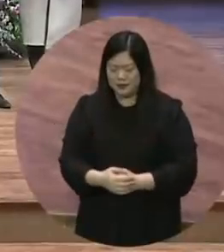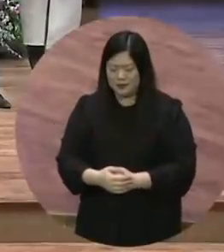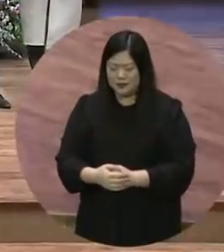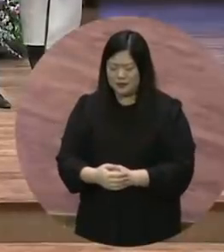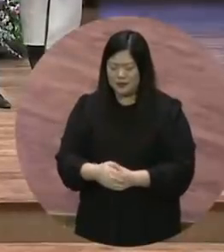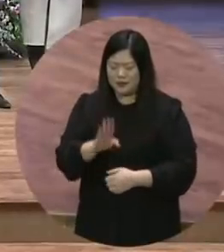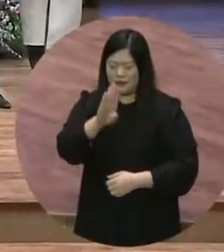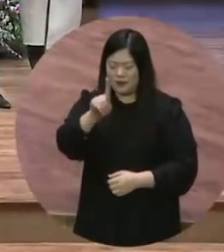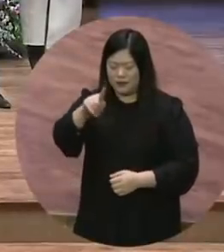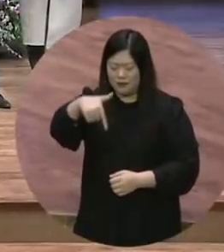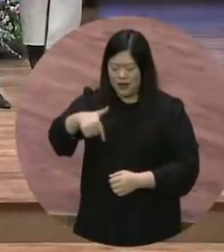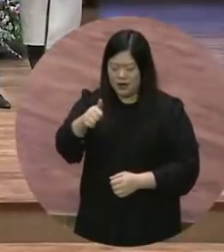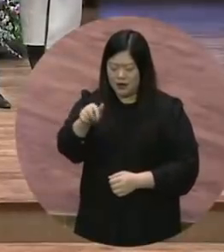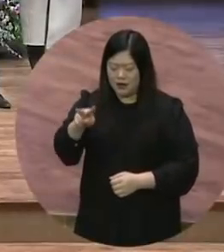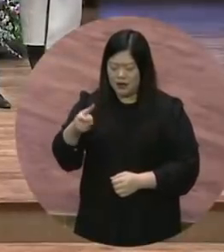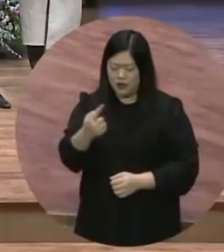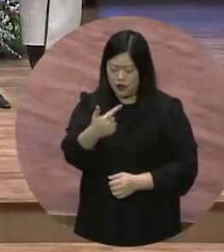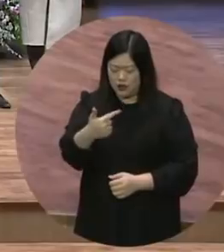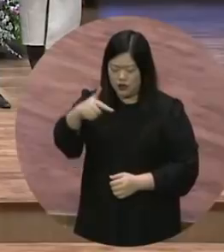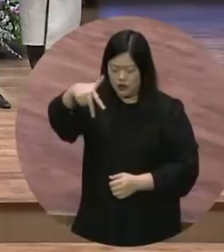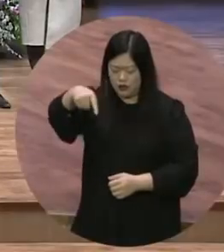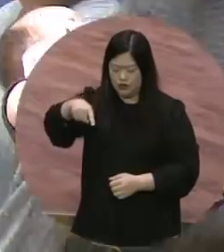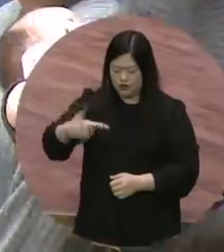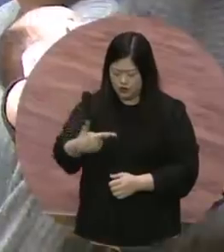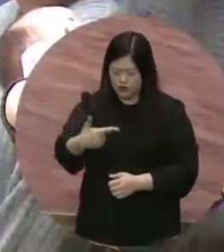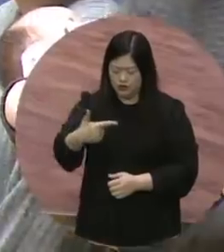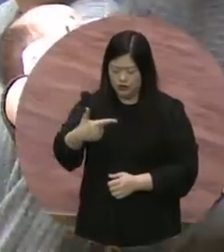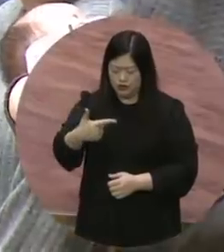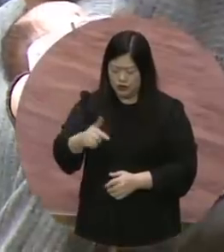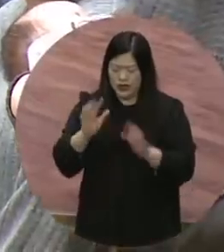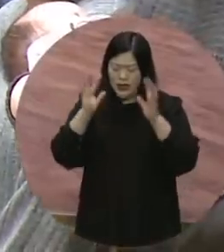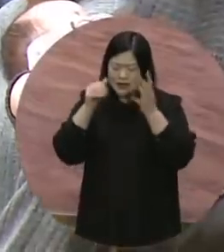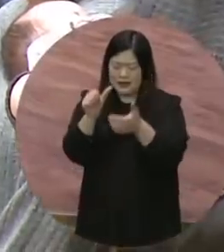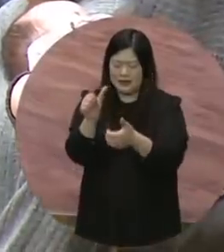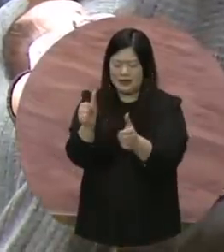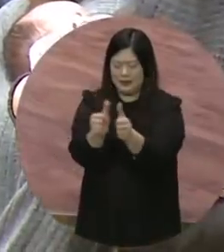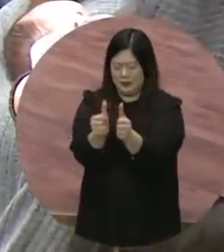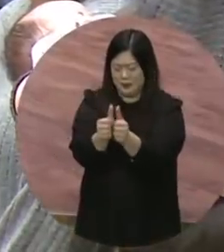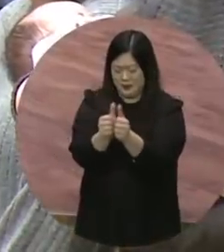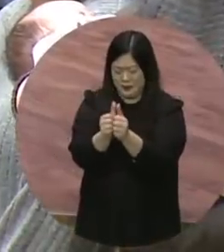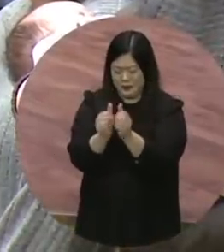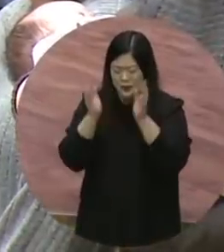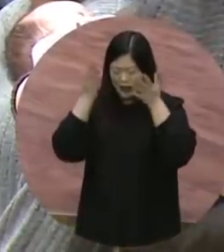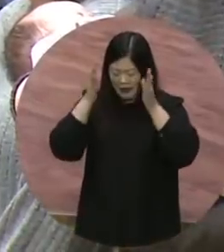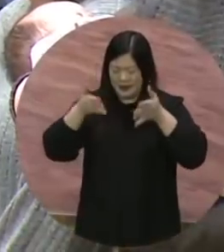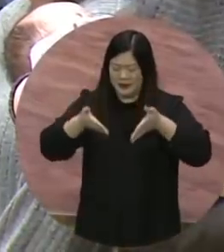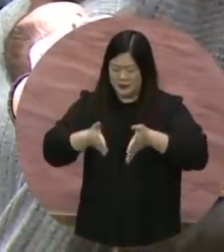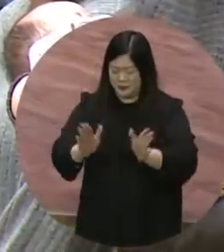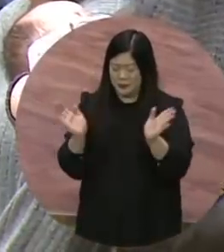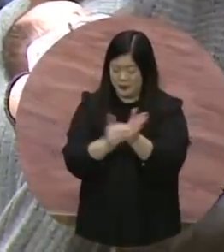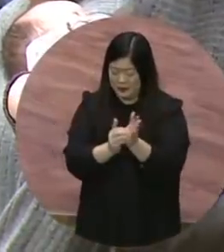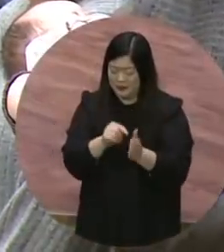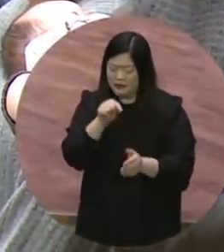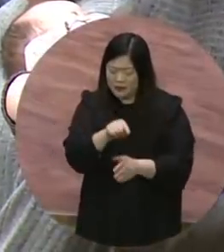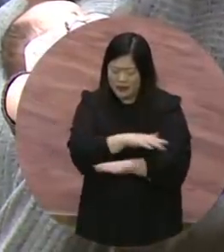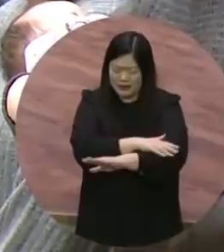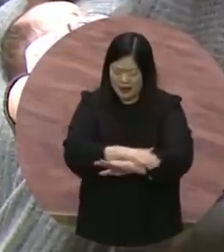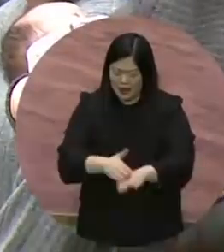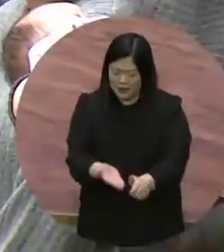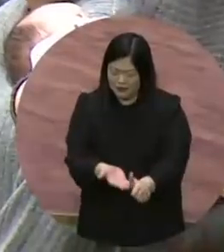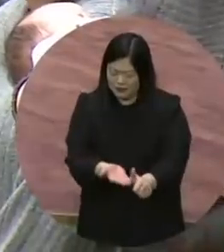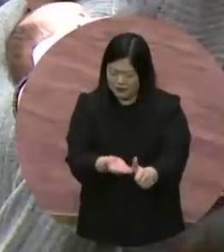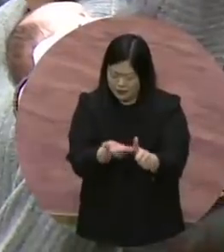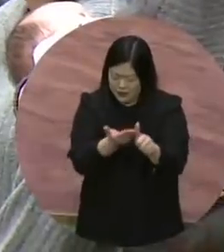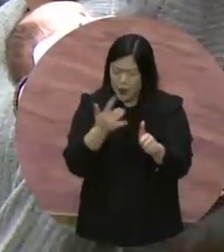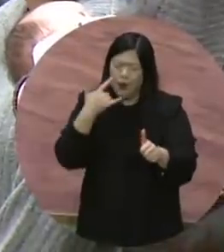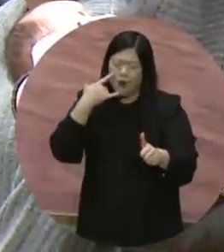하나님께서 우리 박현준 귀한 아들을 이 가정에 보내주셨는데 하나님이여 언약 잡고 이 아들을 잘 양육해서 부모들이